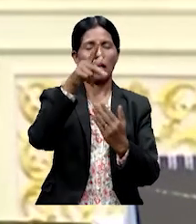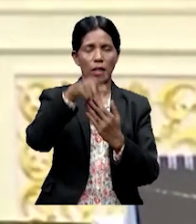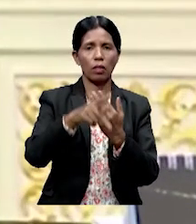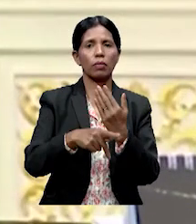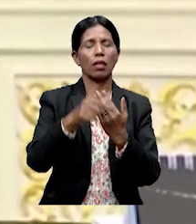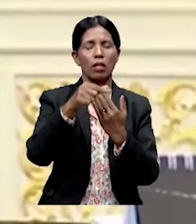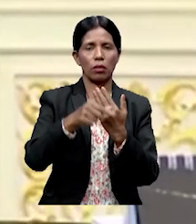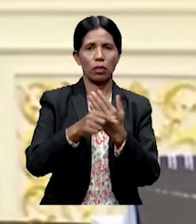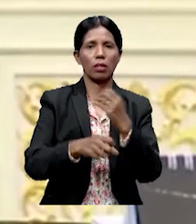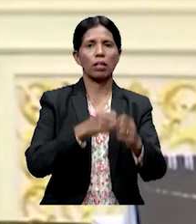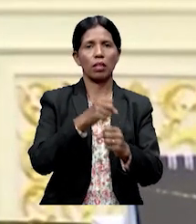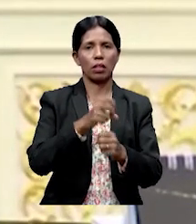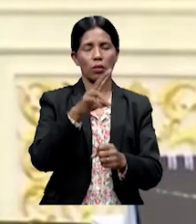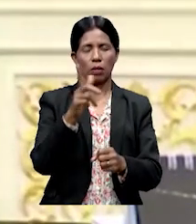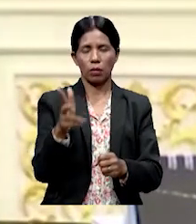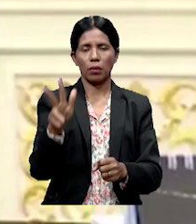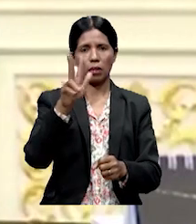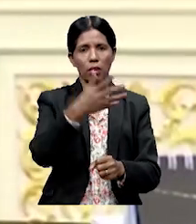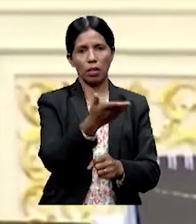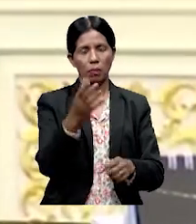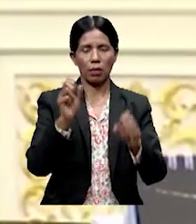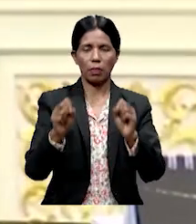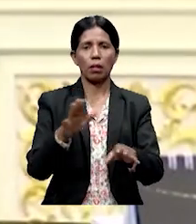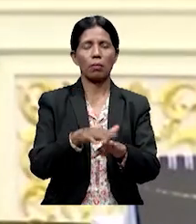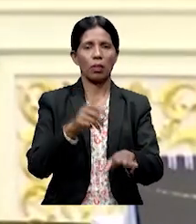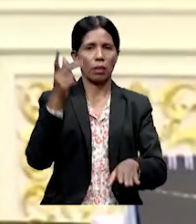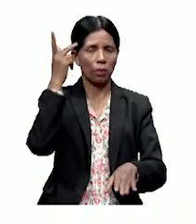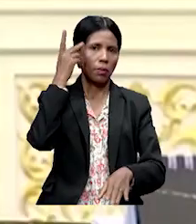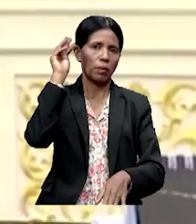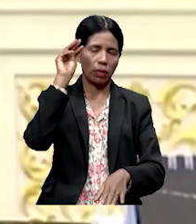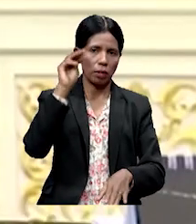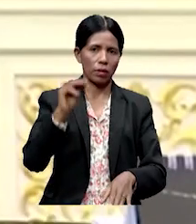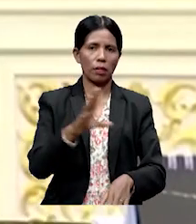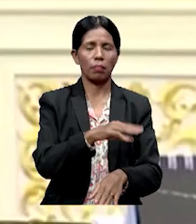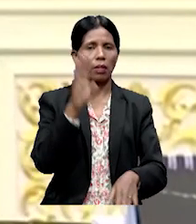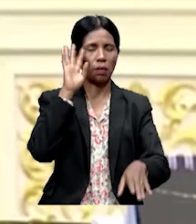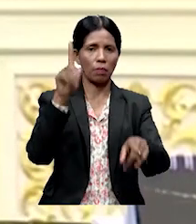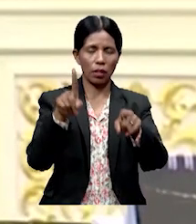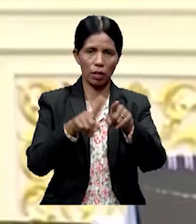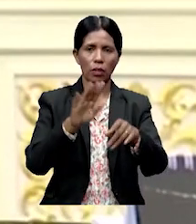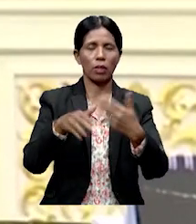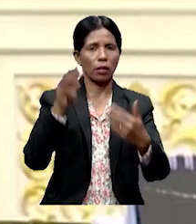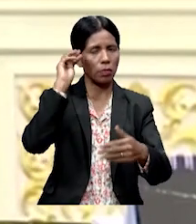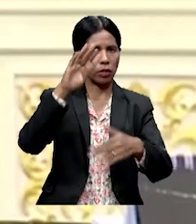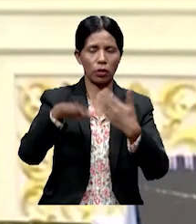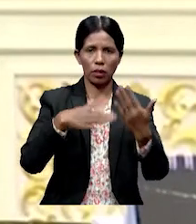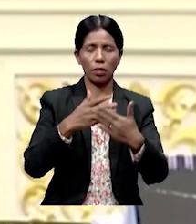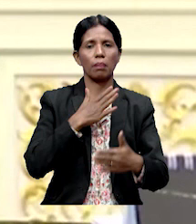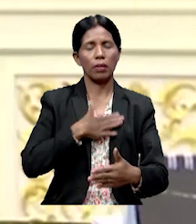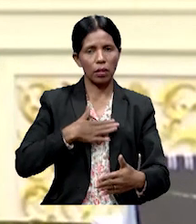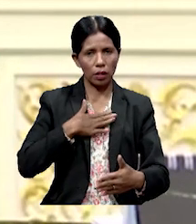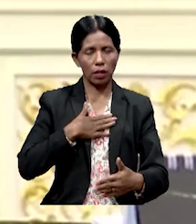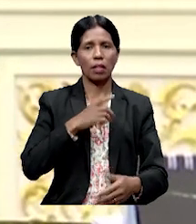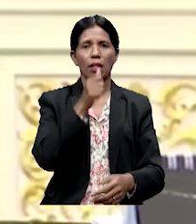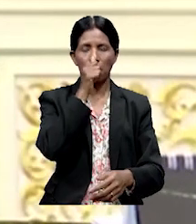Rua Ronulo Resin Tolu. Nune, Imibele Bolonia Primeiro-Ministro. Ba irmão no irmão Ministro Sira, favorida